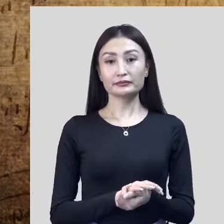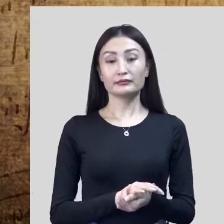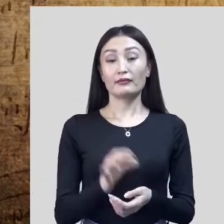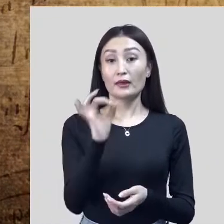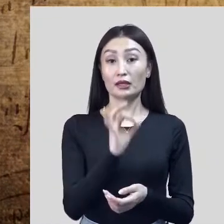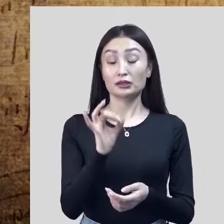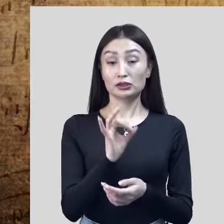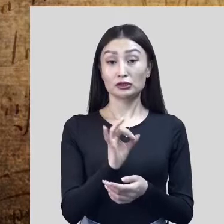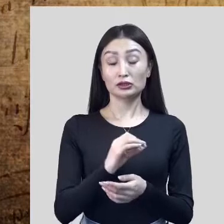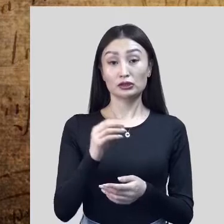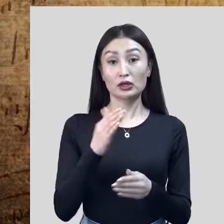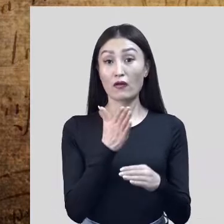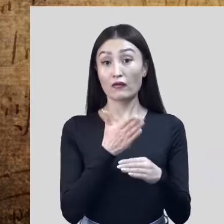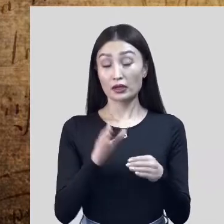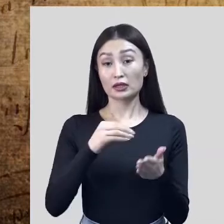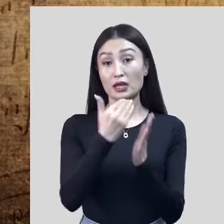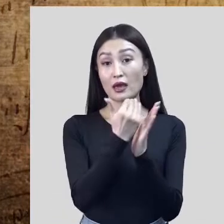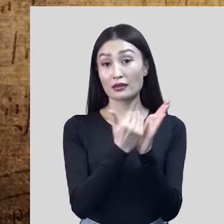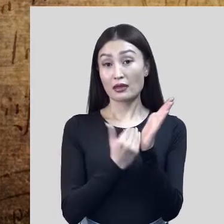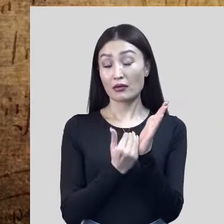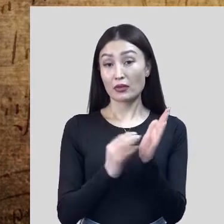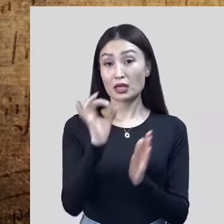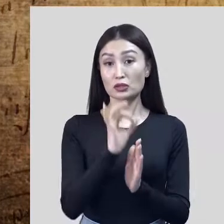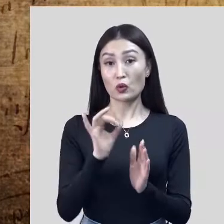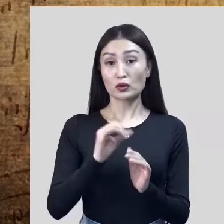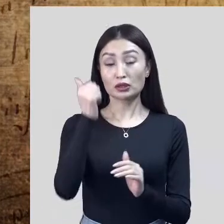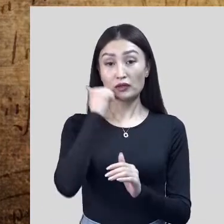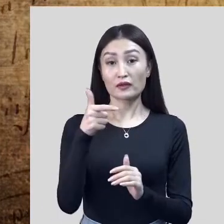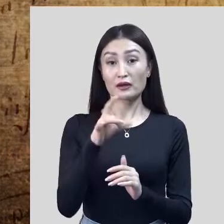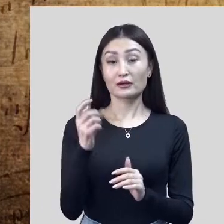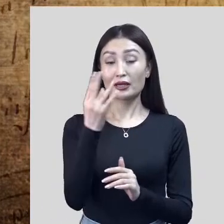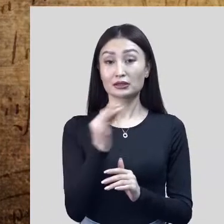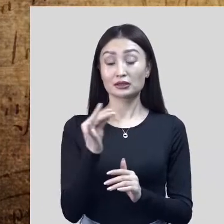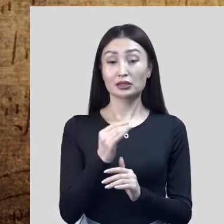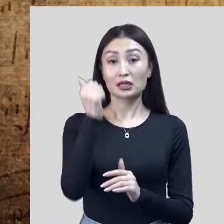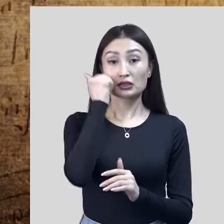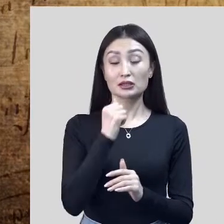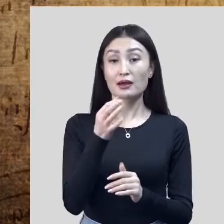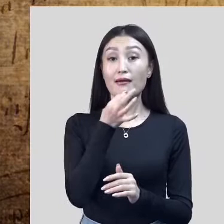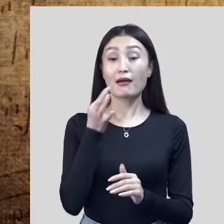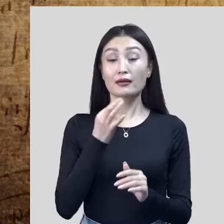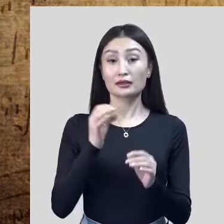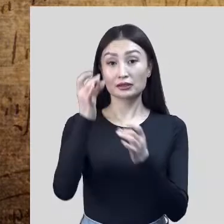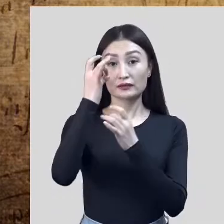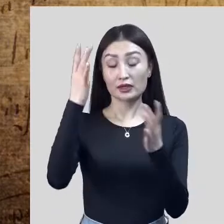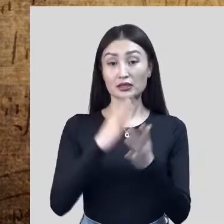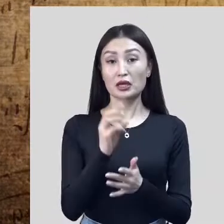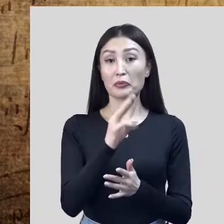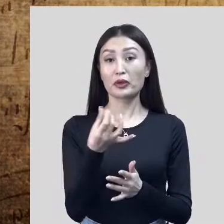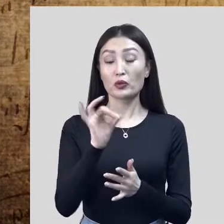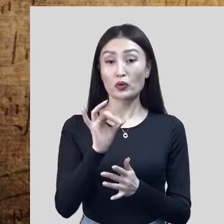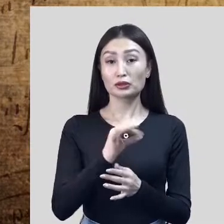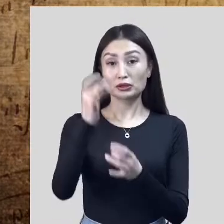В исторической науке принято выделять следующие этапы истории Древней Греции. Эпоха древнейших ранних цивилизаций. Минойская